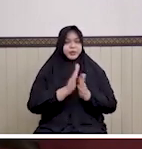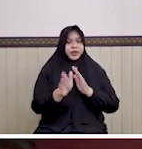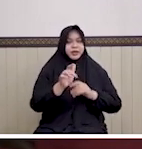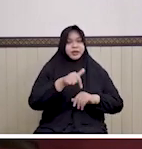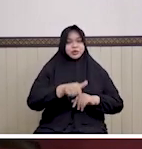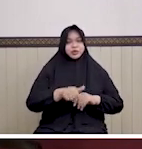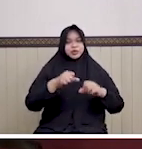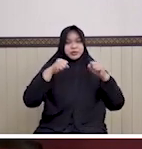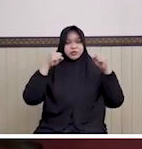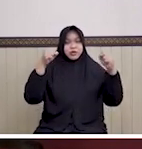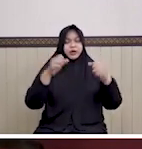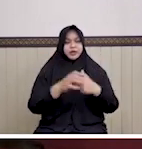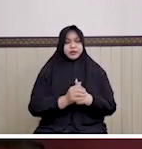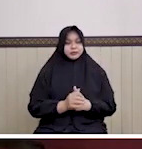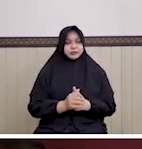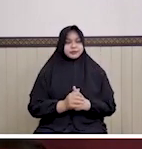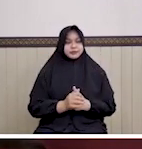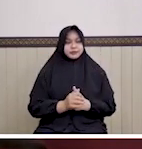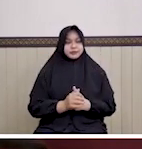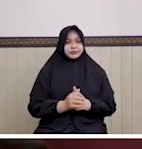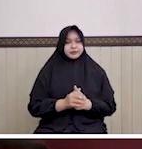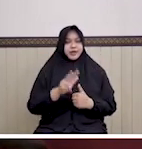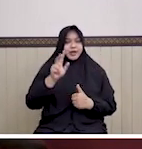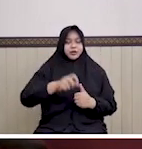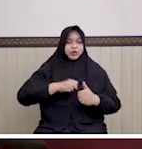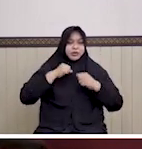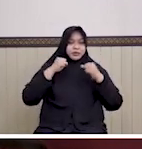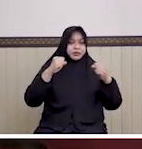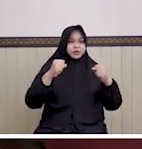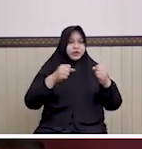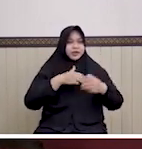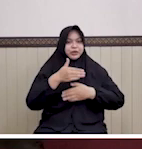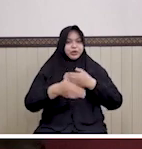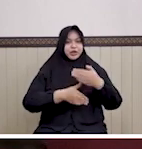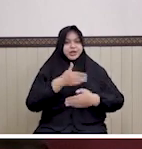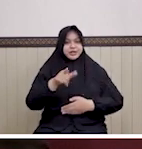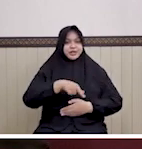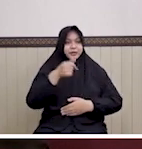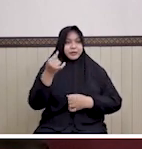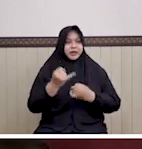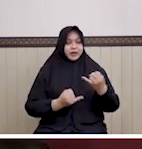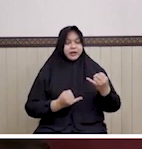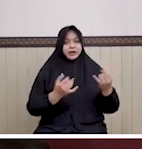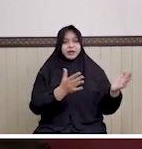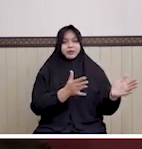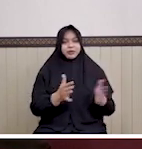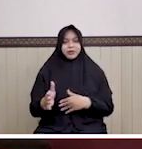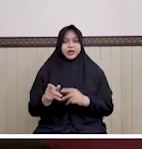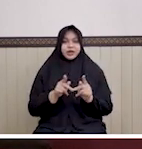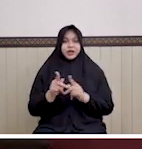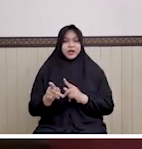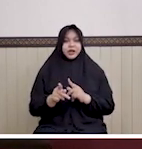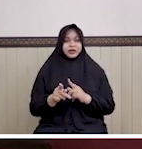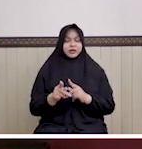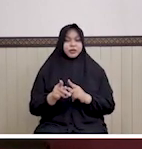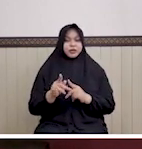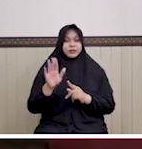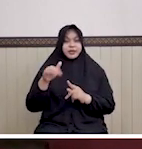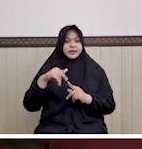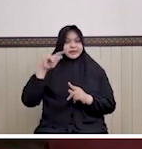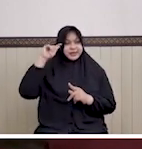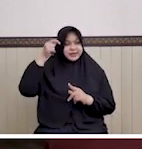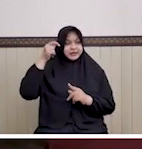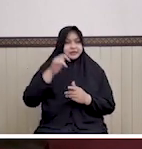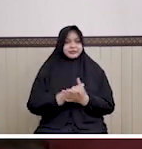kita perjuangkan Pak harus kita perjuangkan deadlock ini sampai pada akhirnya kemudian kalau bohong masih ingat